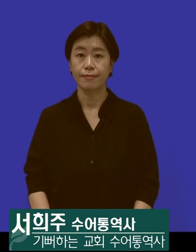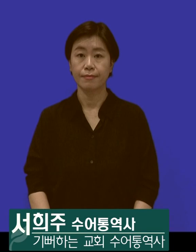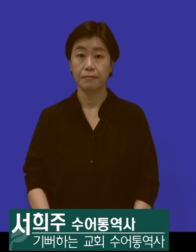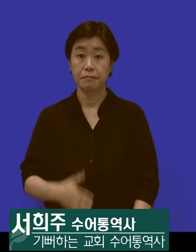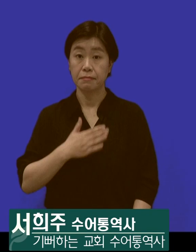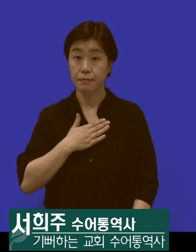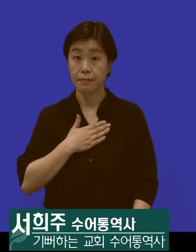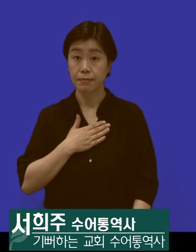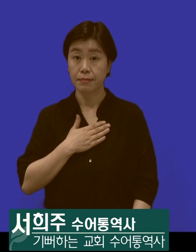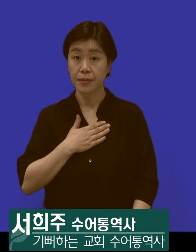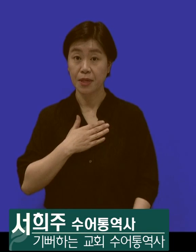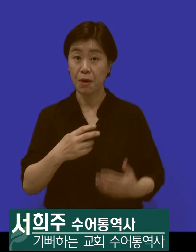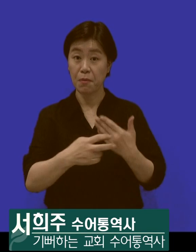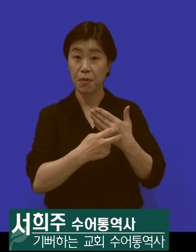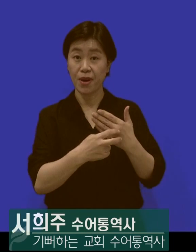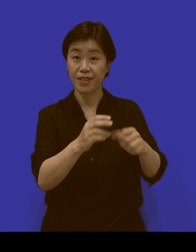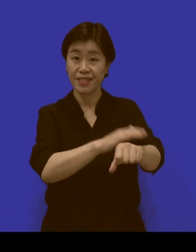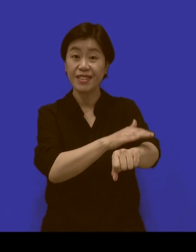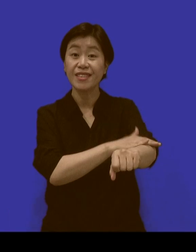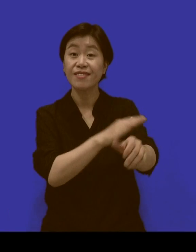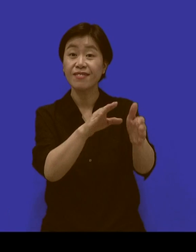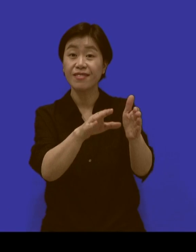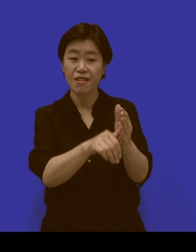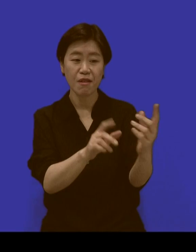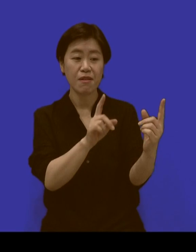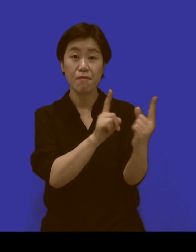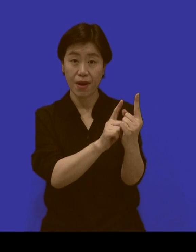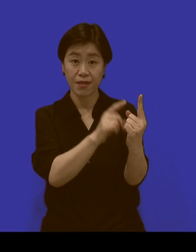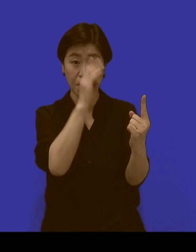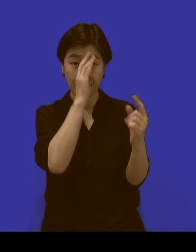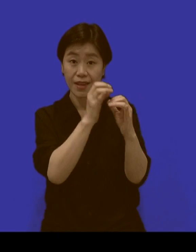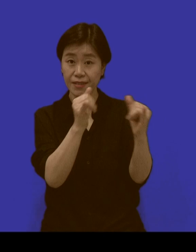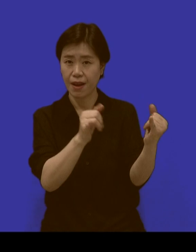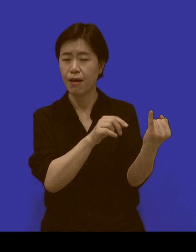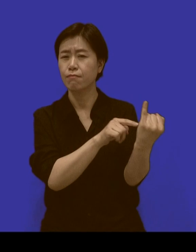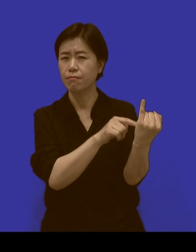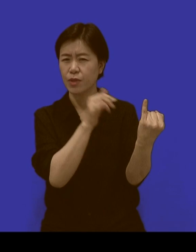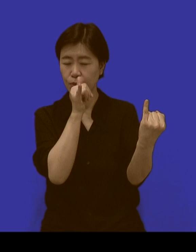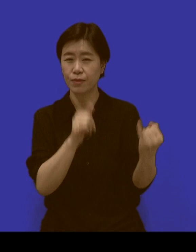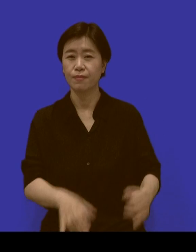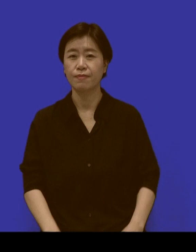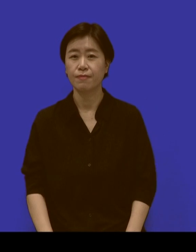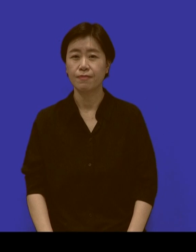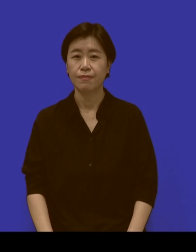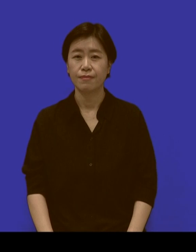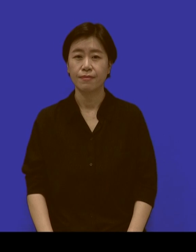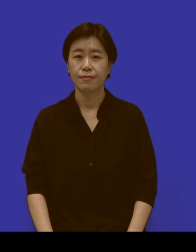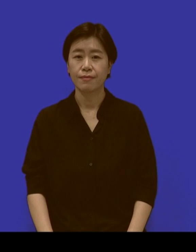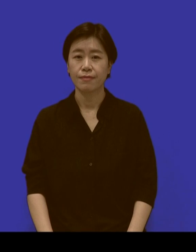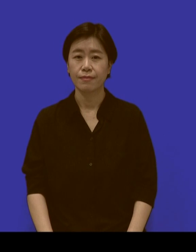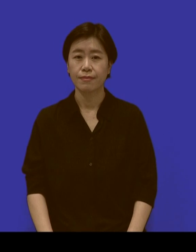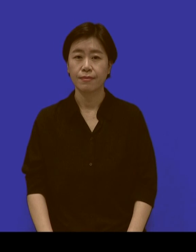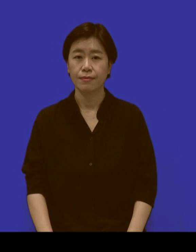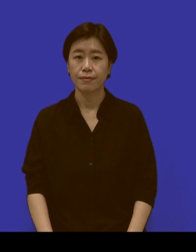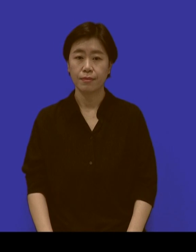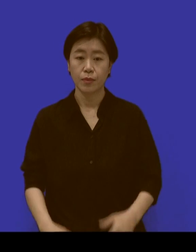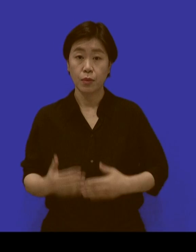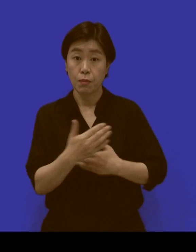제가 내과 레지던트 트레이닝을 할 때 네. 만났던 환자분 한 분이 계셨어요. 네. 감염된